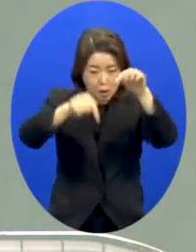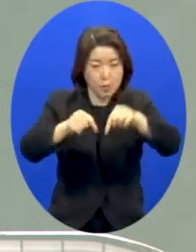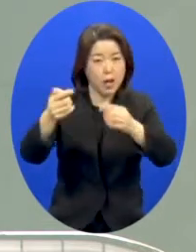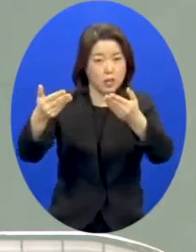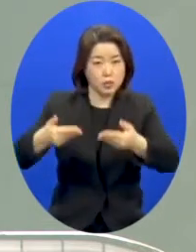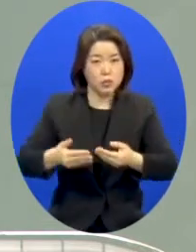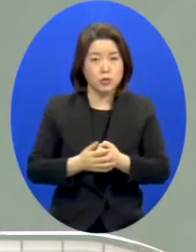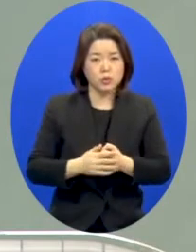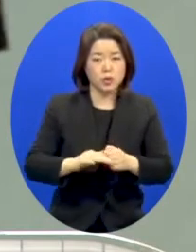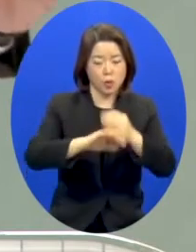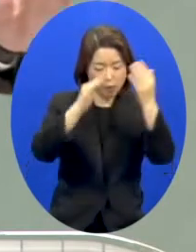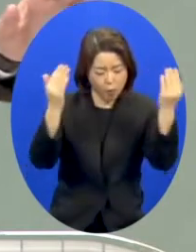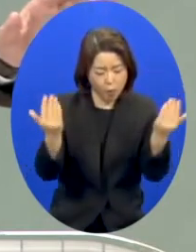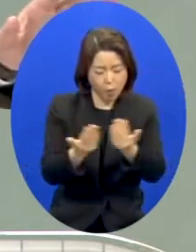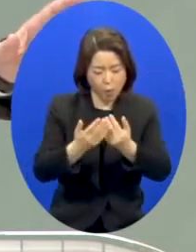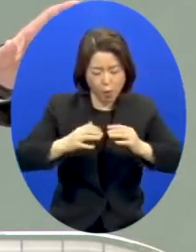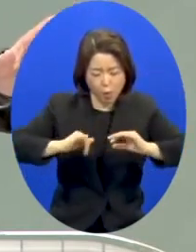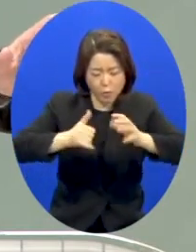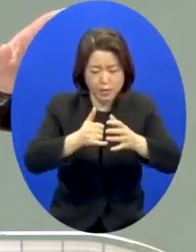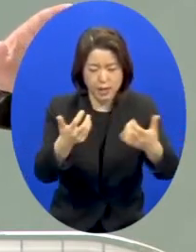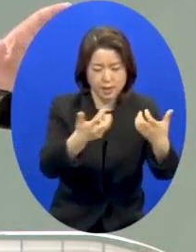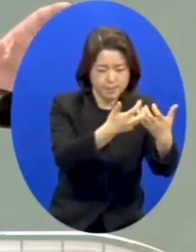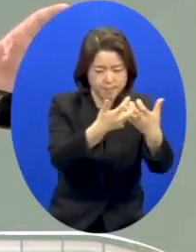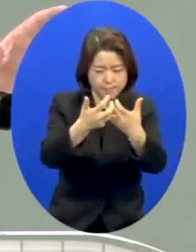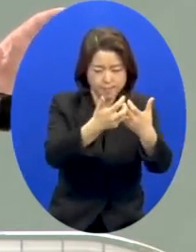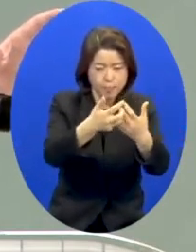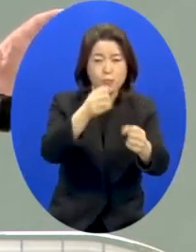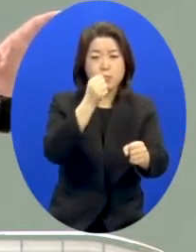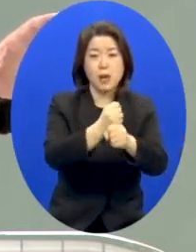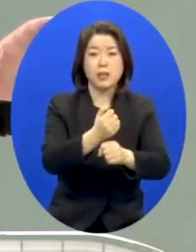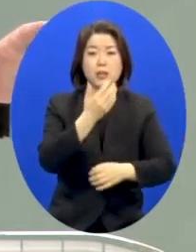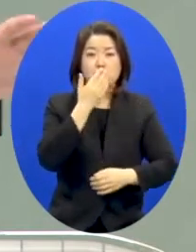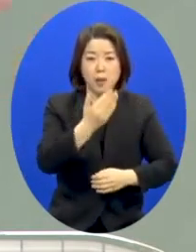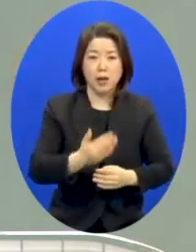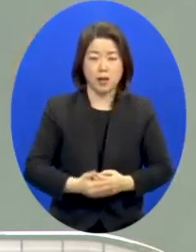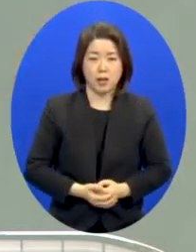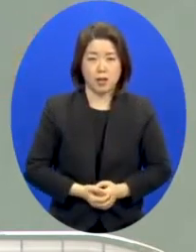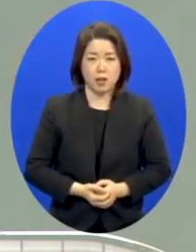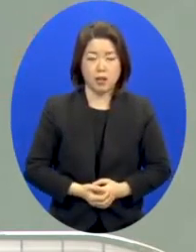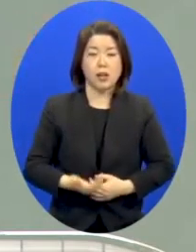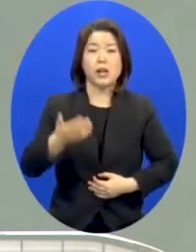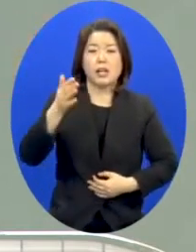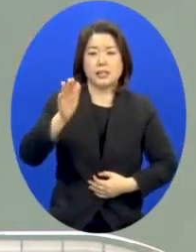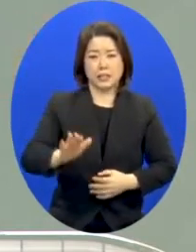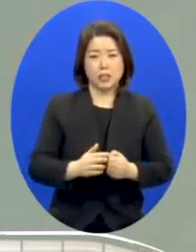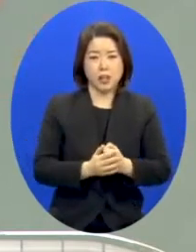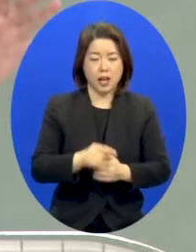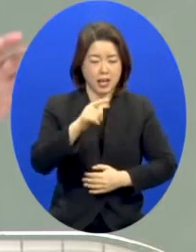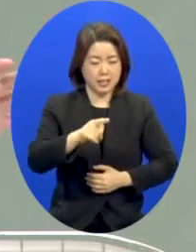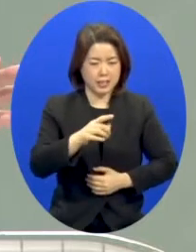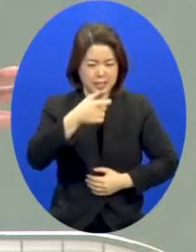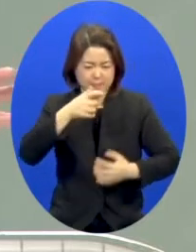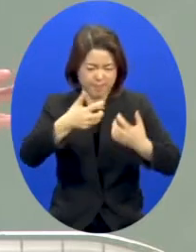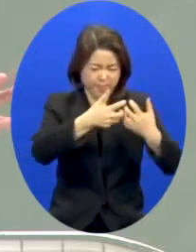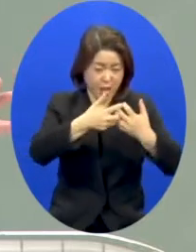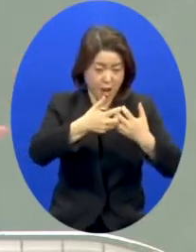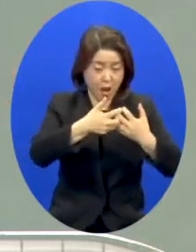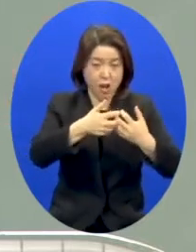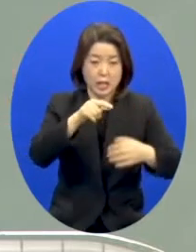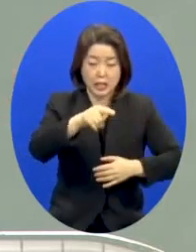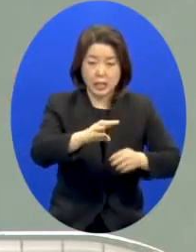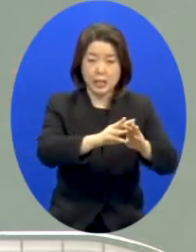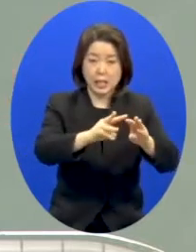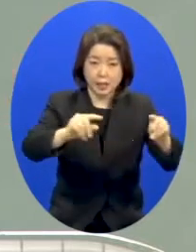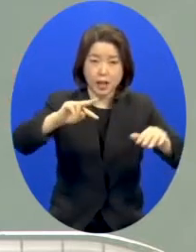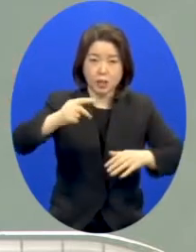온 세상을 다 얼어 붙게 만드실 수 있는 하나님이십니다 그러나 그렇게 얼어붙은 이 땅도